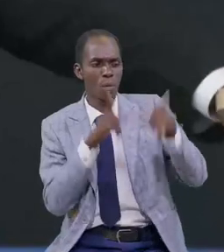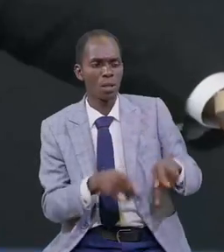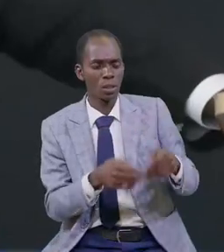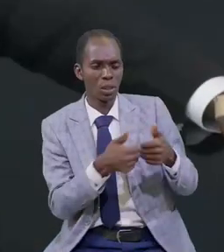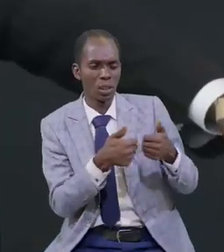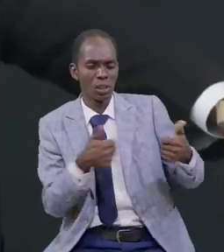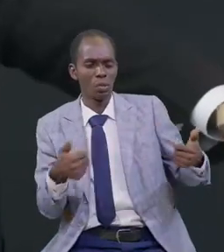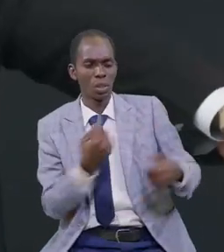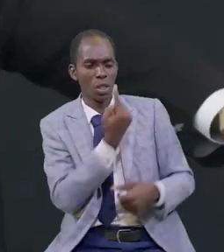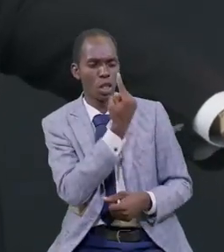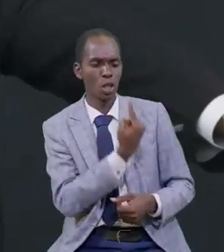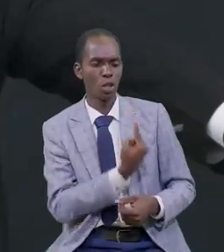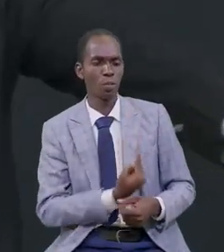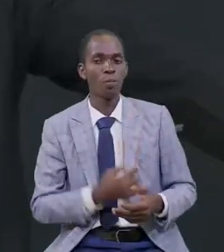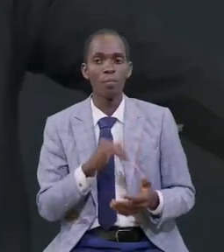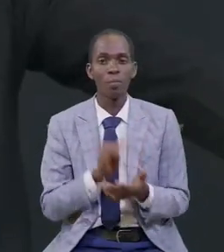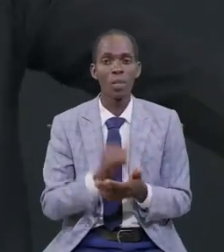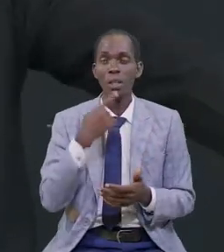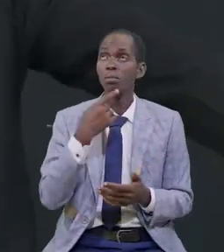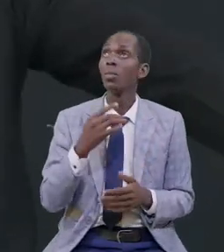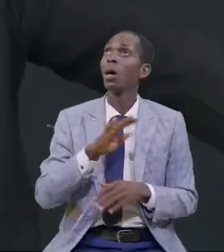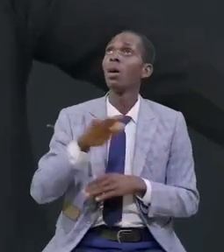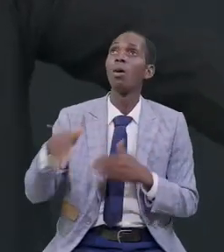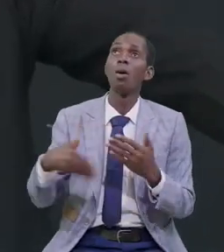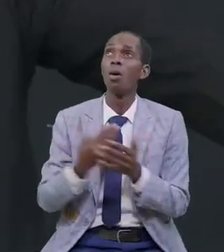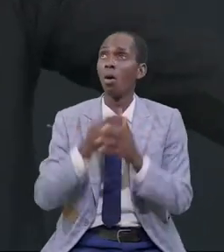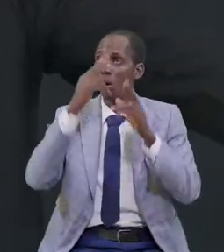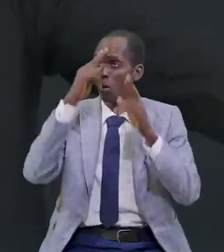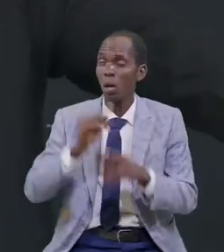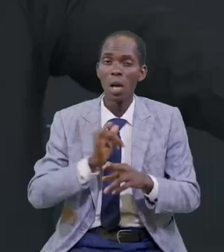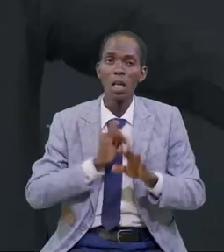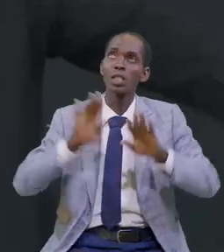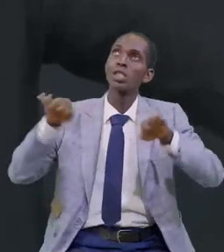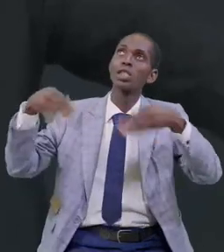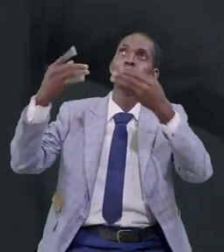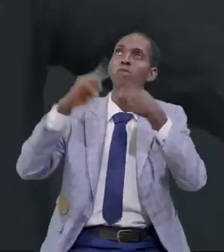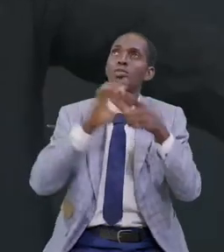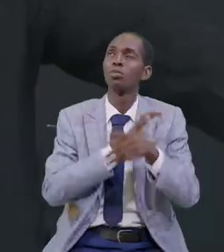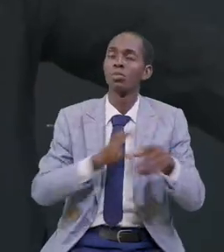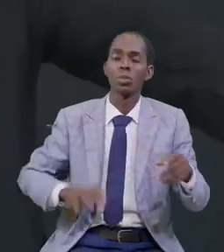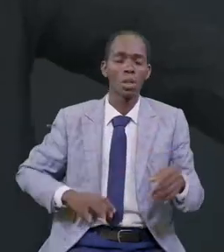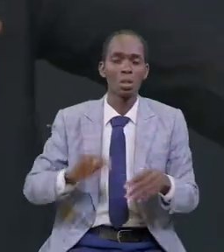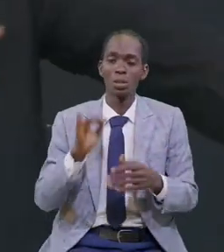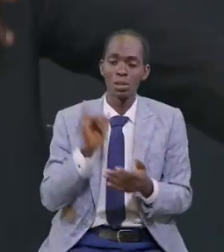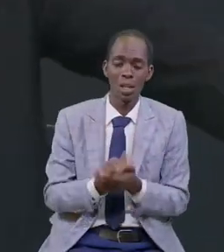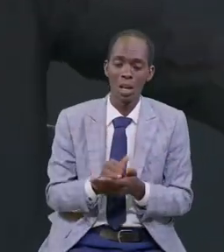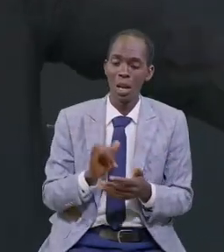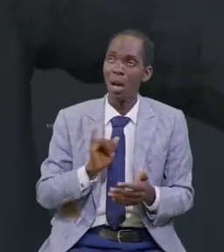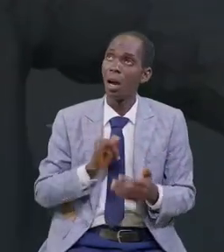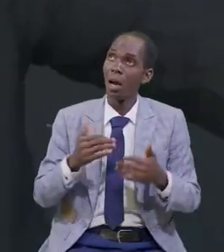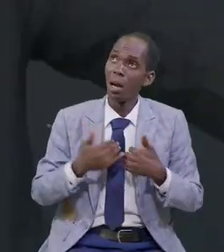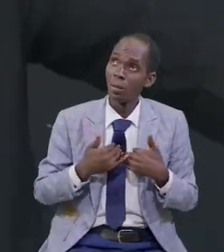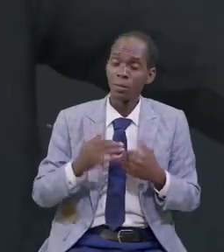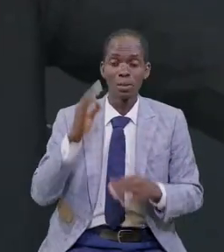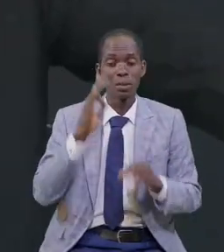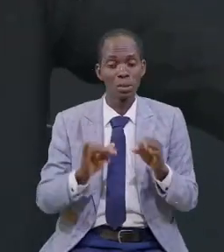femme isolée qui dit que tout l'honneur que je peux donner je le donne à Christ au fait je n'ai pas assez si j'ai